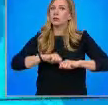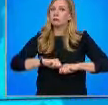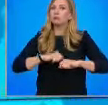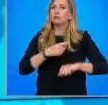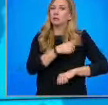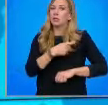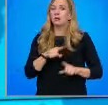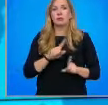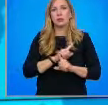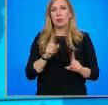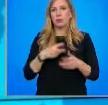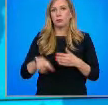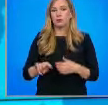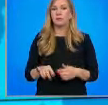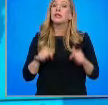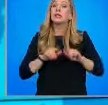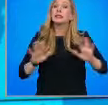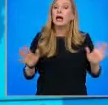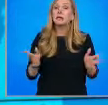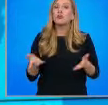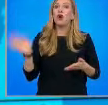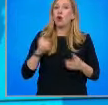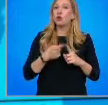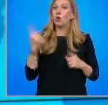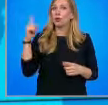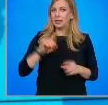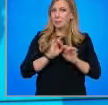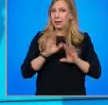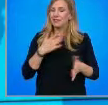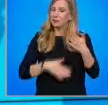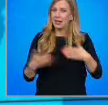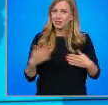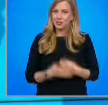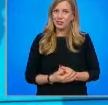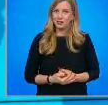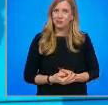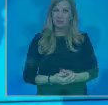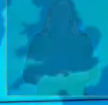Сега започва предаването още от деня с Надя Обретенова. Приятна вечер!